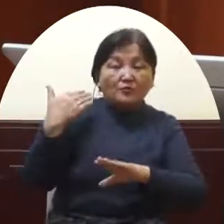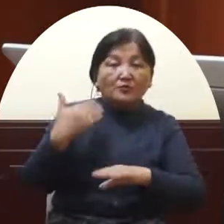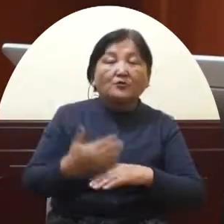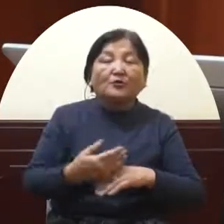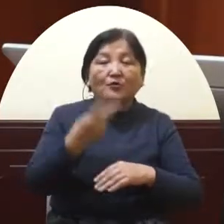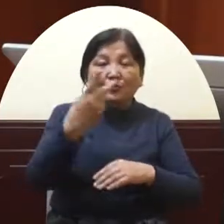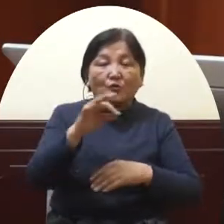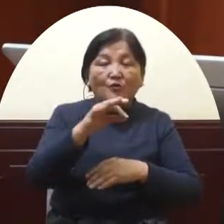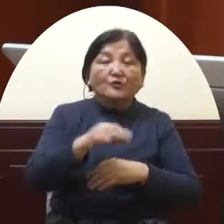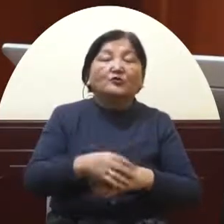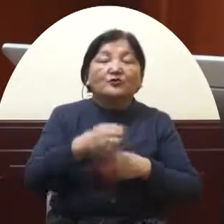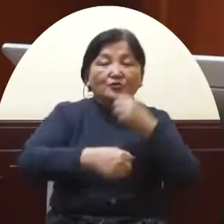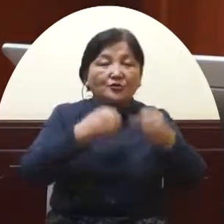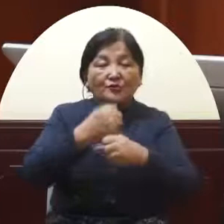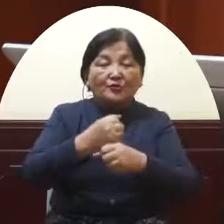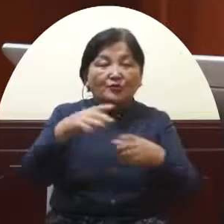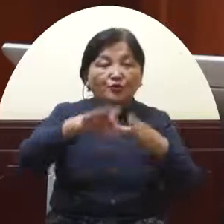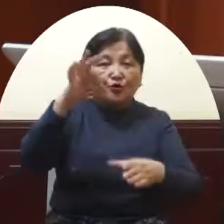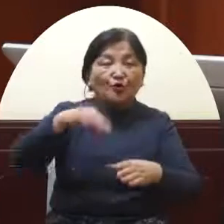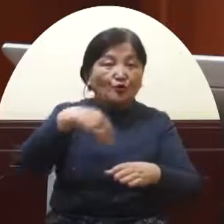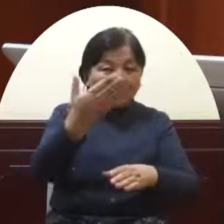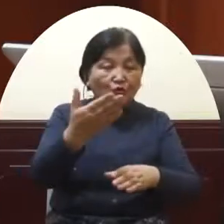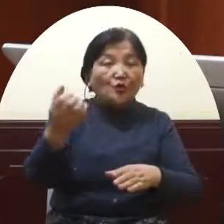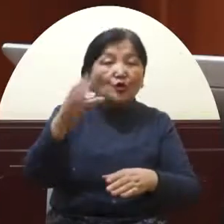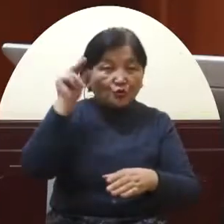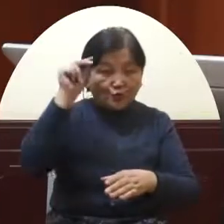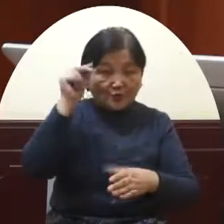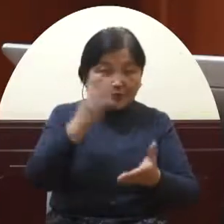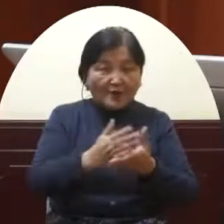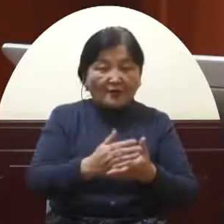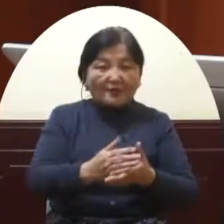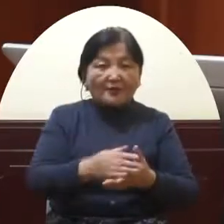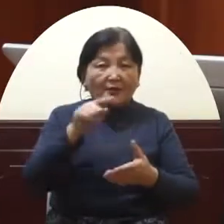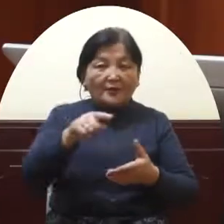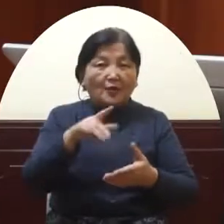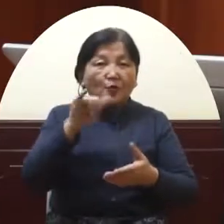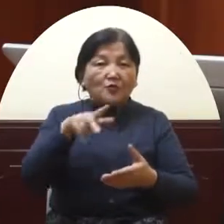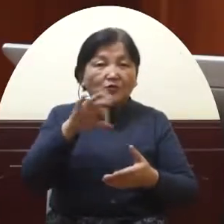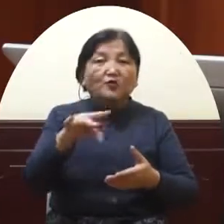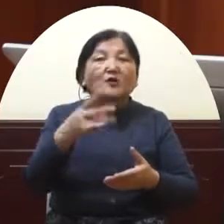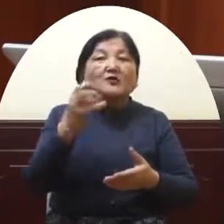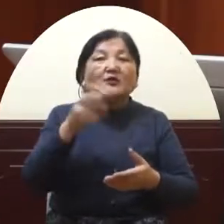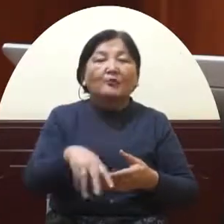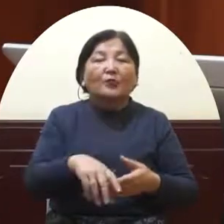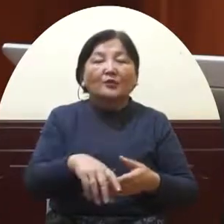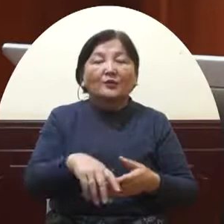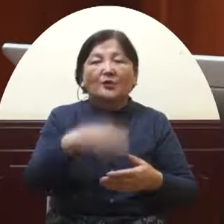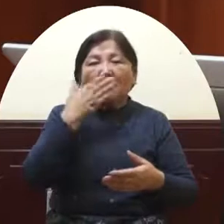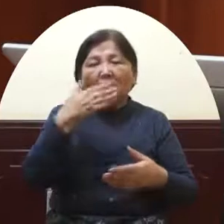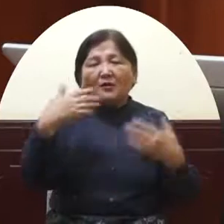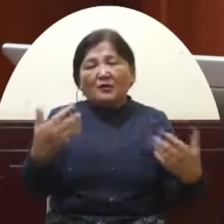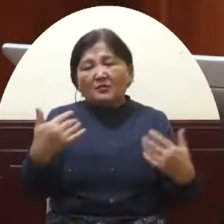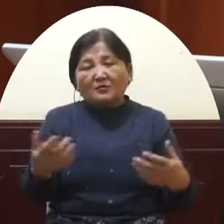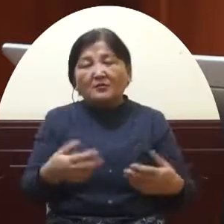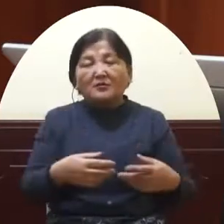сурсан. Гэхдээ оролцохгүй байгаа шалтгаан нь миний харж байгаагаар энэ улс төрийн намууд энэ залхасан хэвлэл мэдээллээс